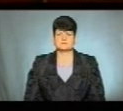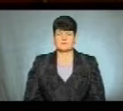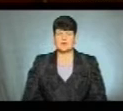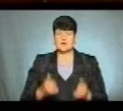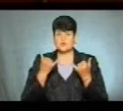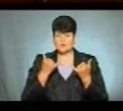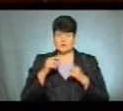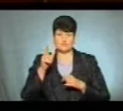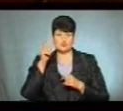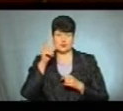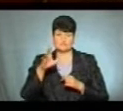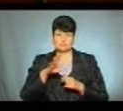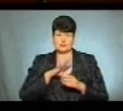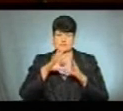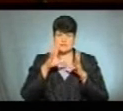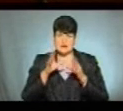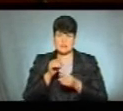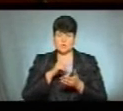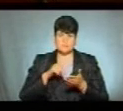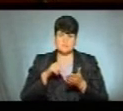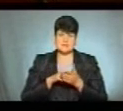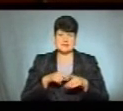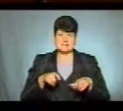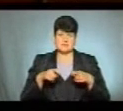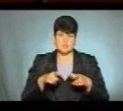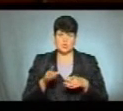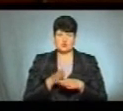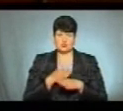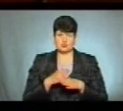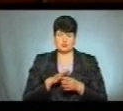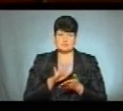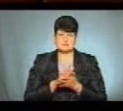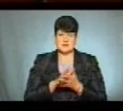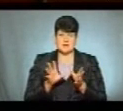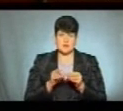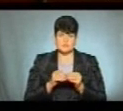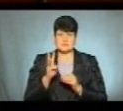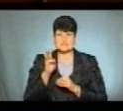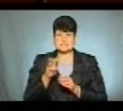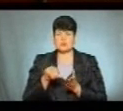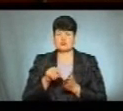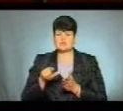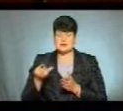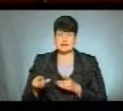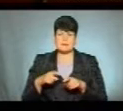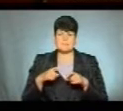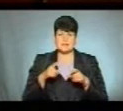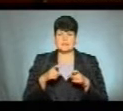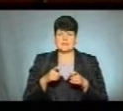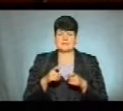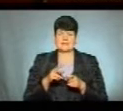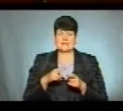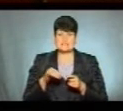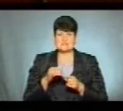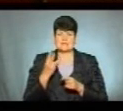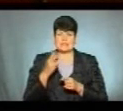Сьогодні в Чорткові відбувся загальноміський забіг «Сортуємо сміття разом». 300 учасників бігли дистанцію 3